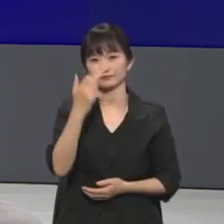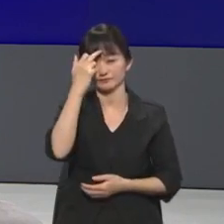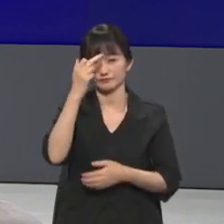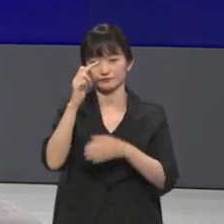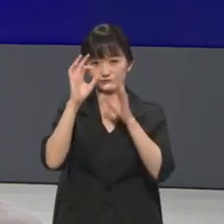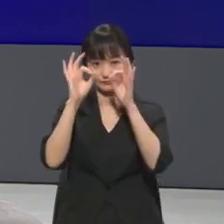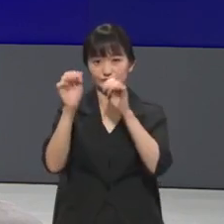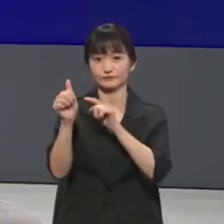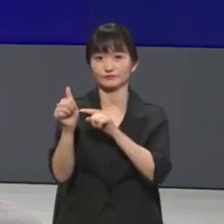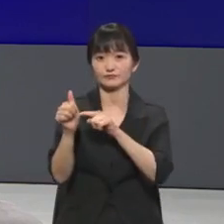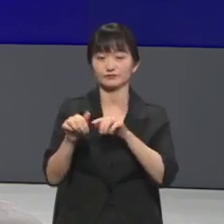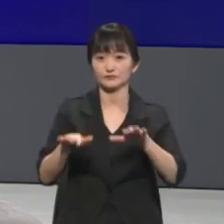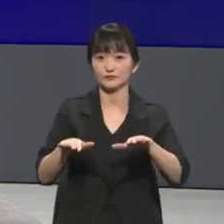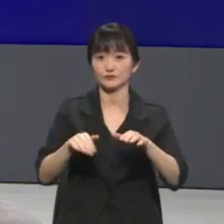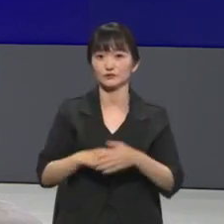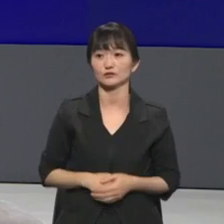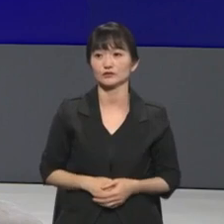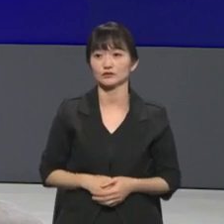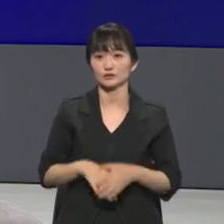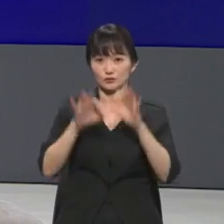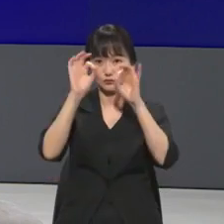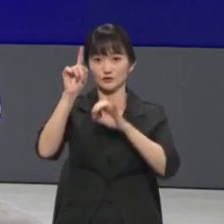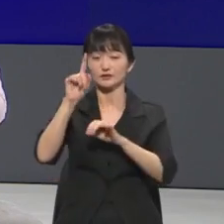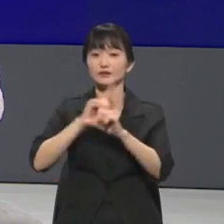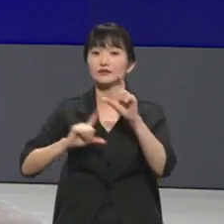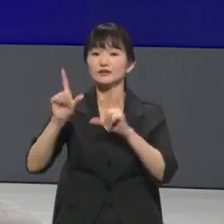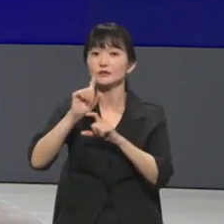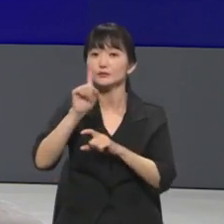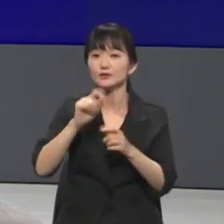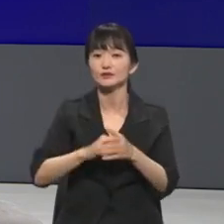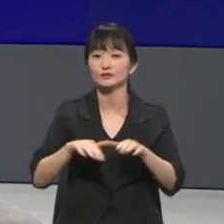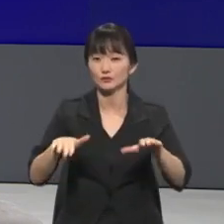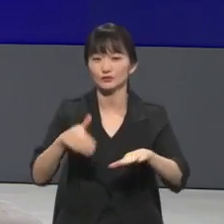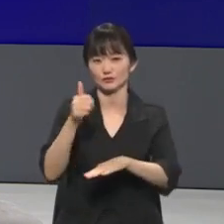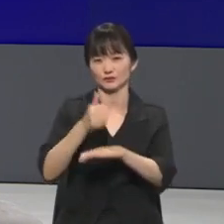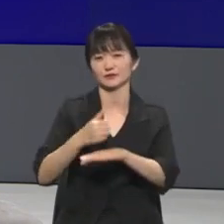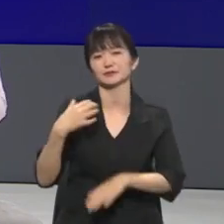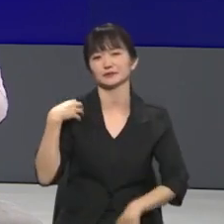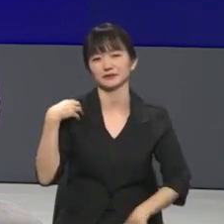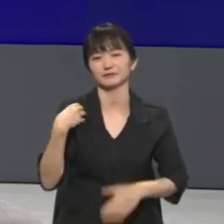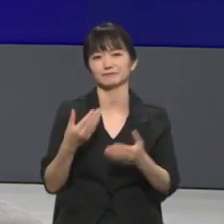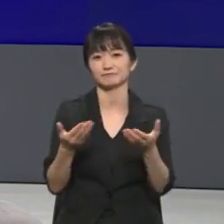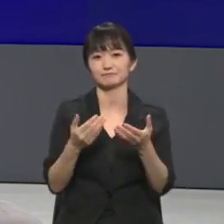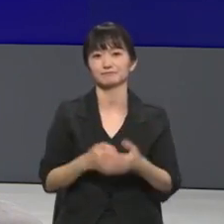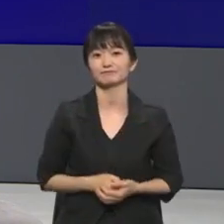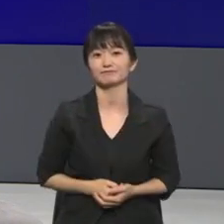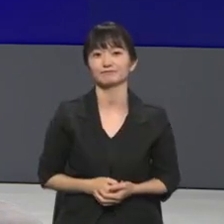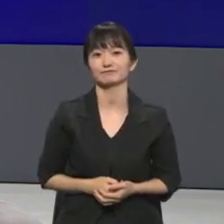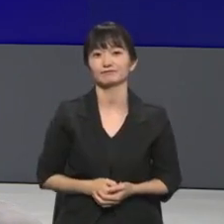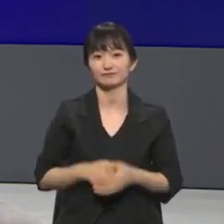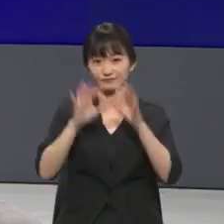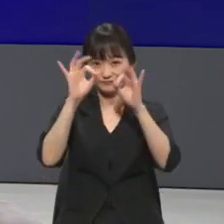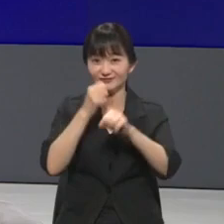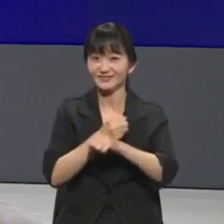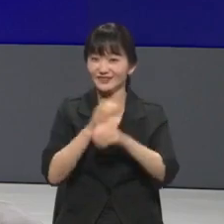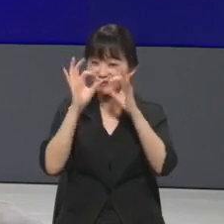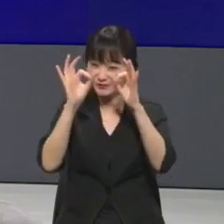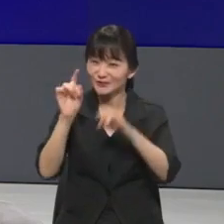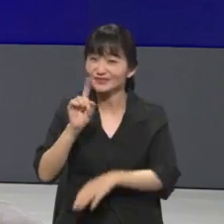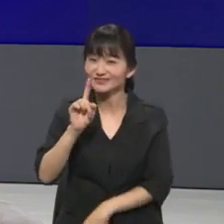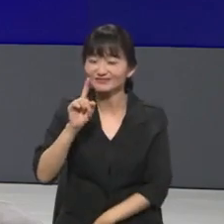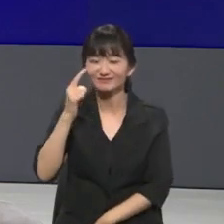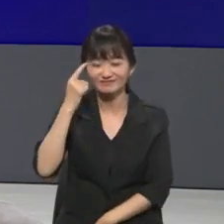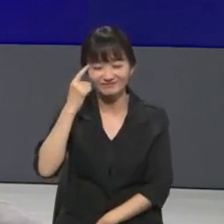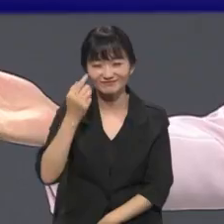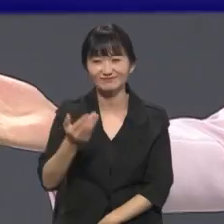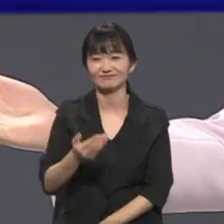예. 오늘 보니 하나 더 하고 가죠. 아, 네, 오늘 하나. 마지막 보니잖아요. 자, 보니 해보니 소감.